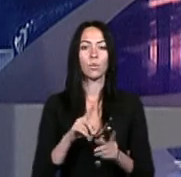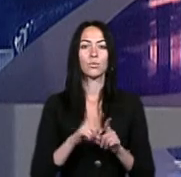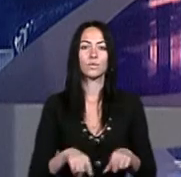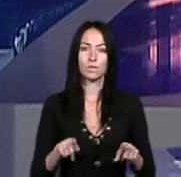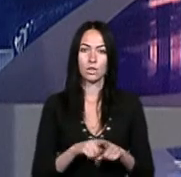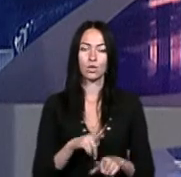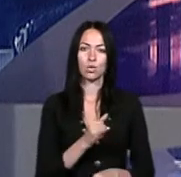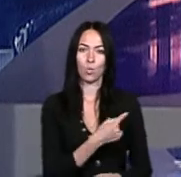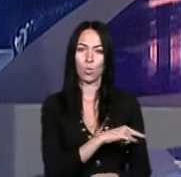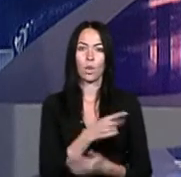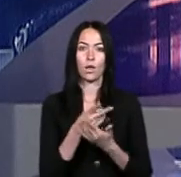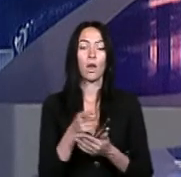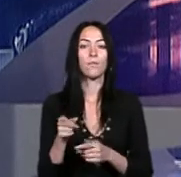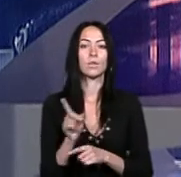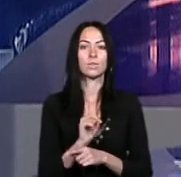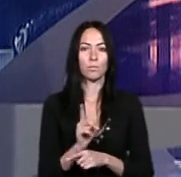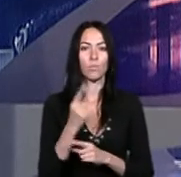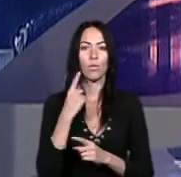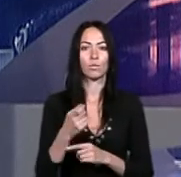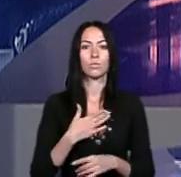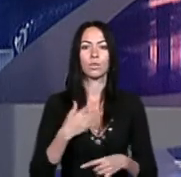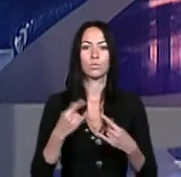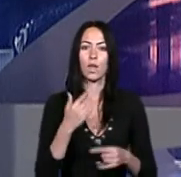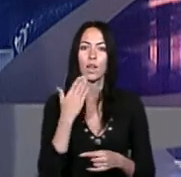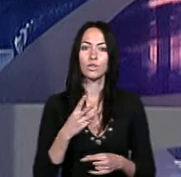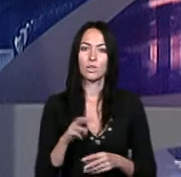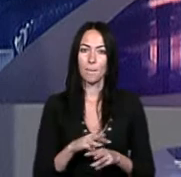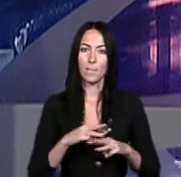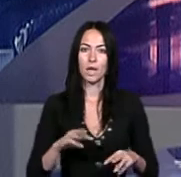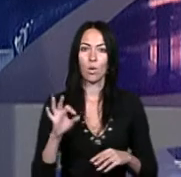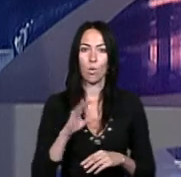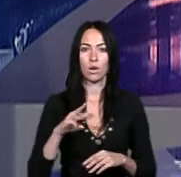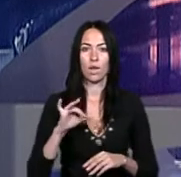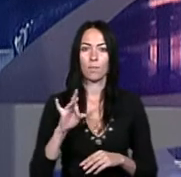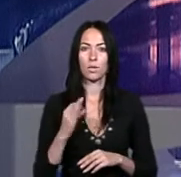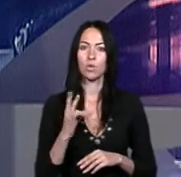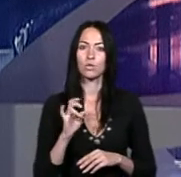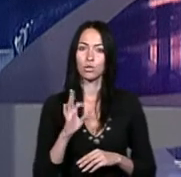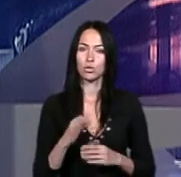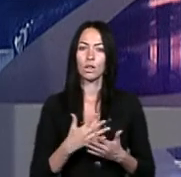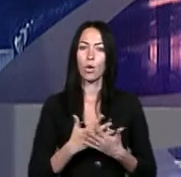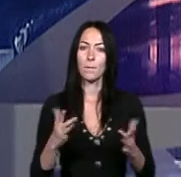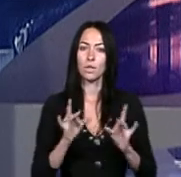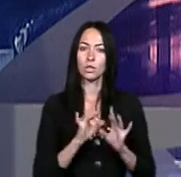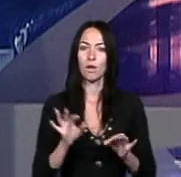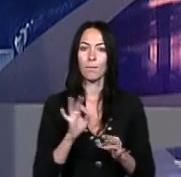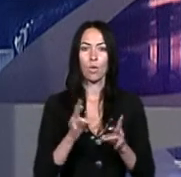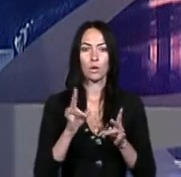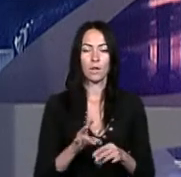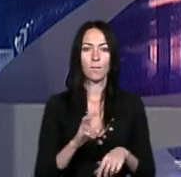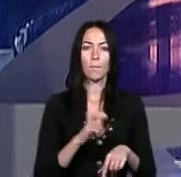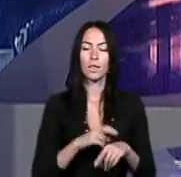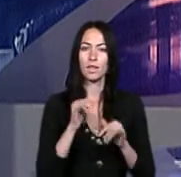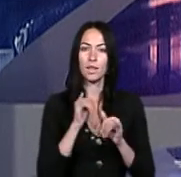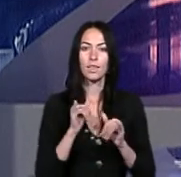перебувають у лікарні. Вони у стабільному стані, повідомила Суспільному речниця мерії Ольга Мірошниченко. Більше розповідати про стан травмованих медики